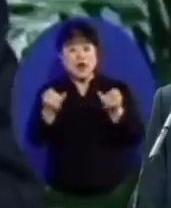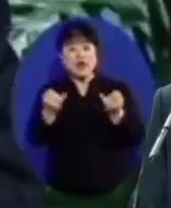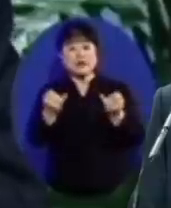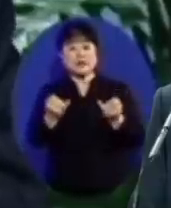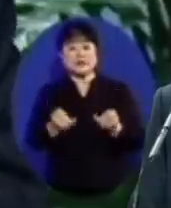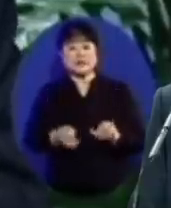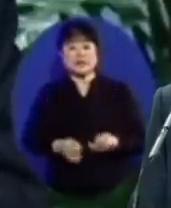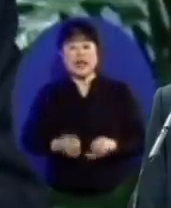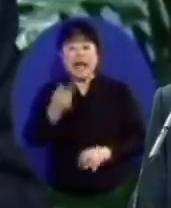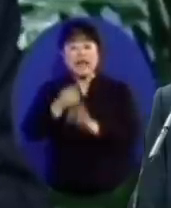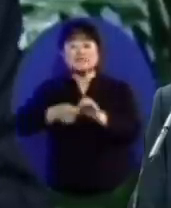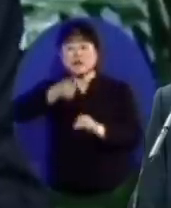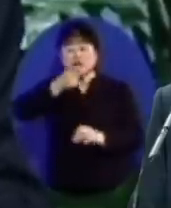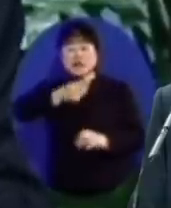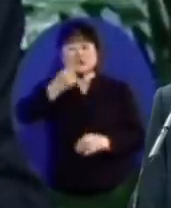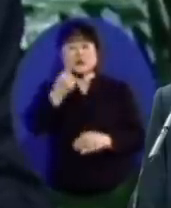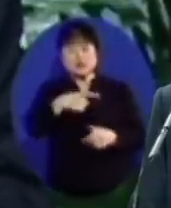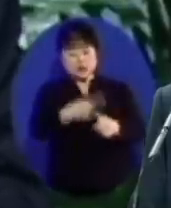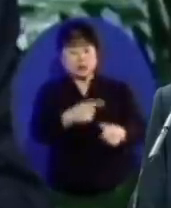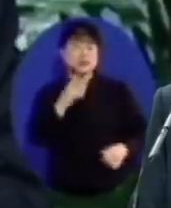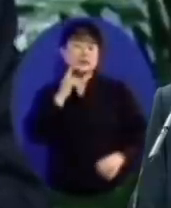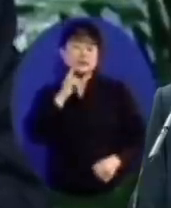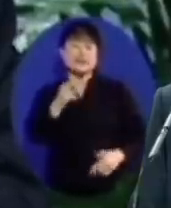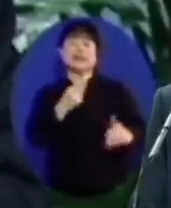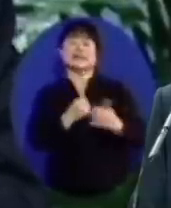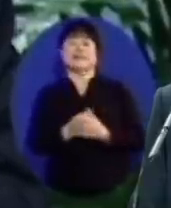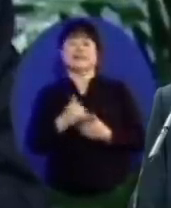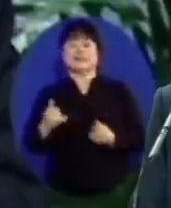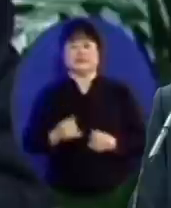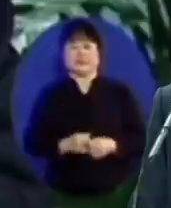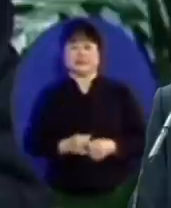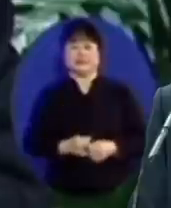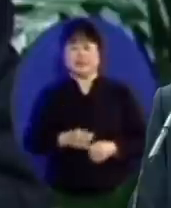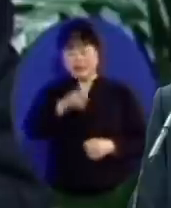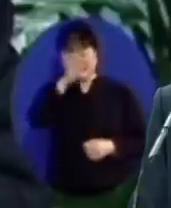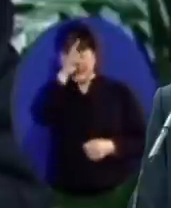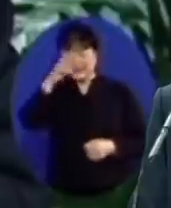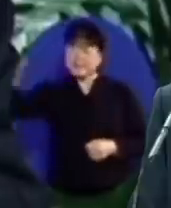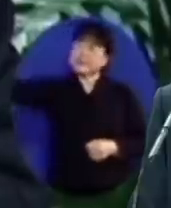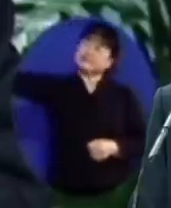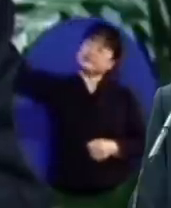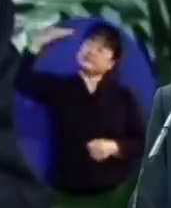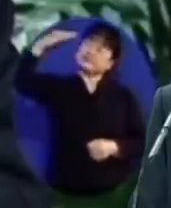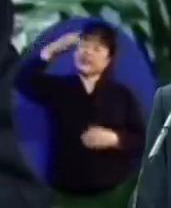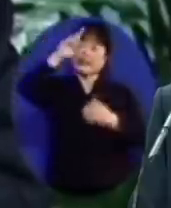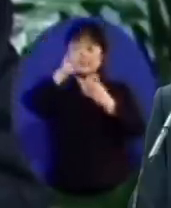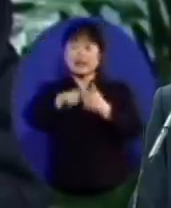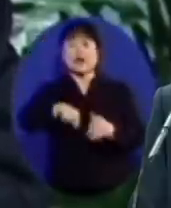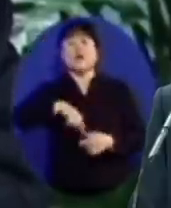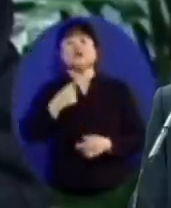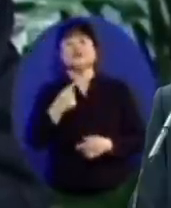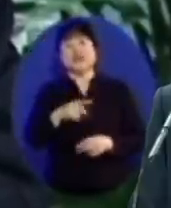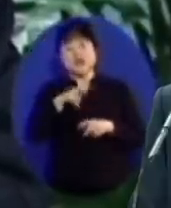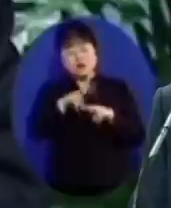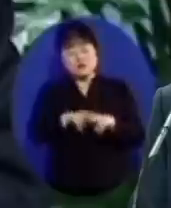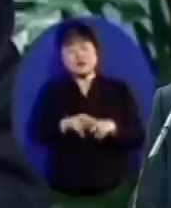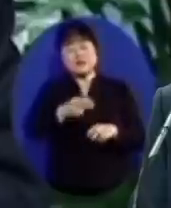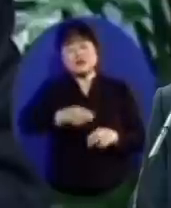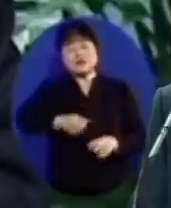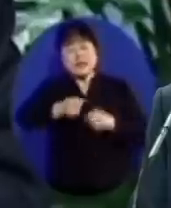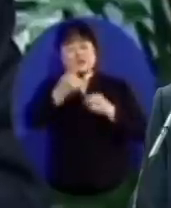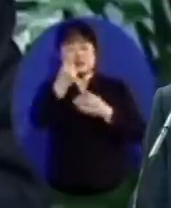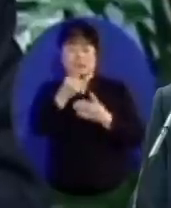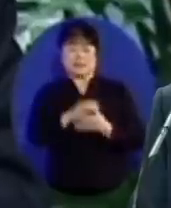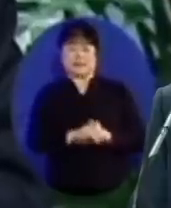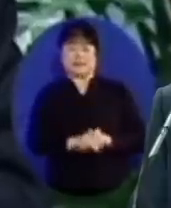우물물을 기르러 오는데 하도 욕을 하기 때문에 그 사람들을 피해서 대낮 쨍쨍한 햇빛이 비칠 때 혼자 우물가에 물을 길러러 오는